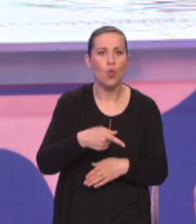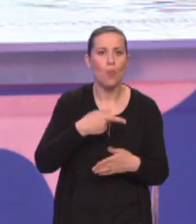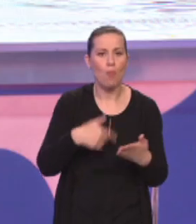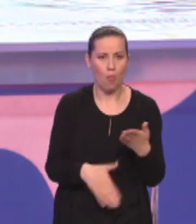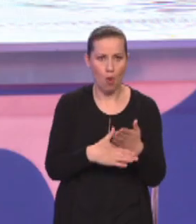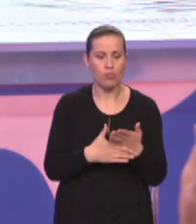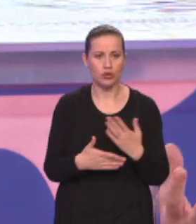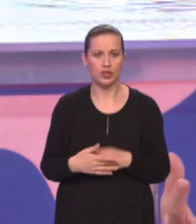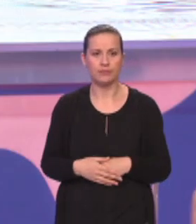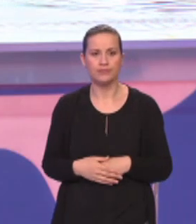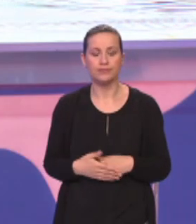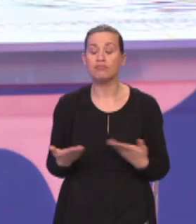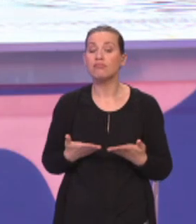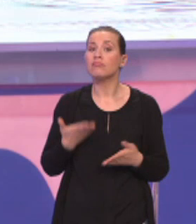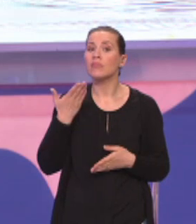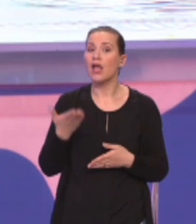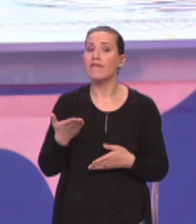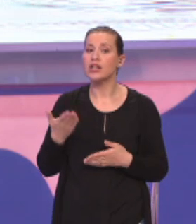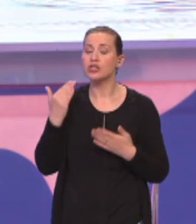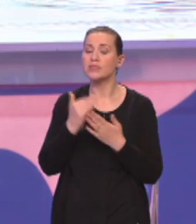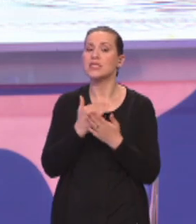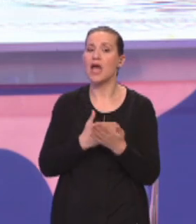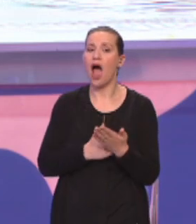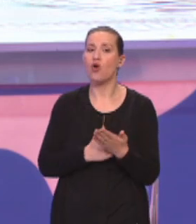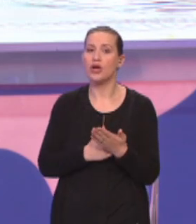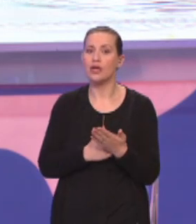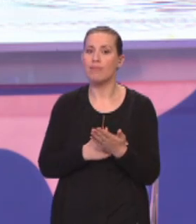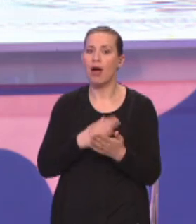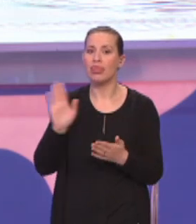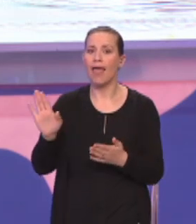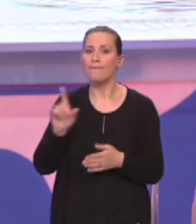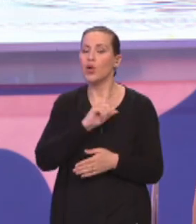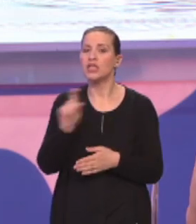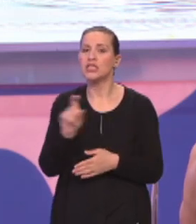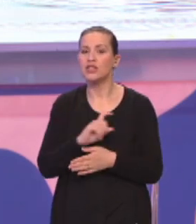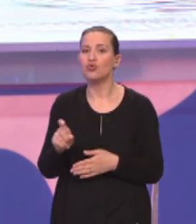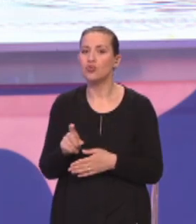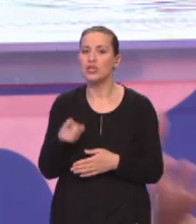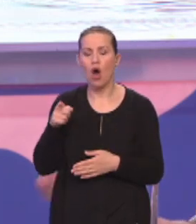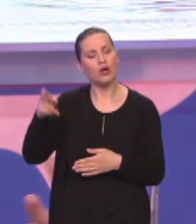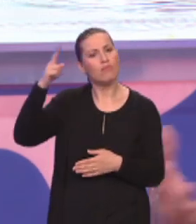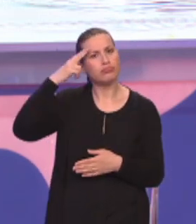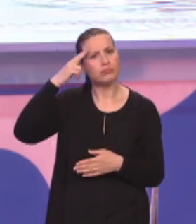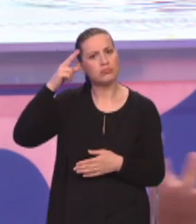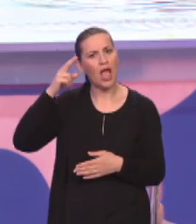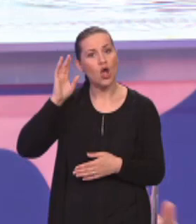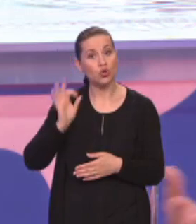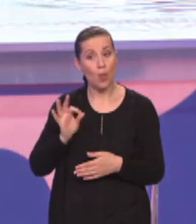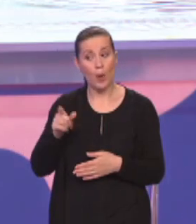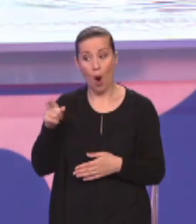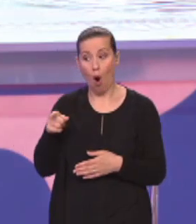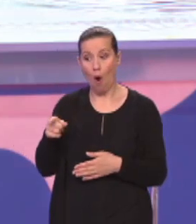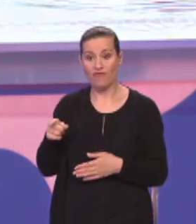vas, kako je sa vašom tamo zakonskom regulativom, odnosno sa institucijama, je li oni prepoznaju dobrobiti